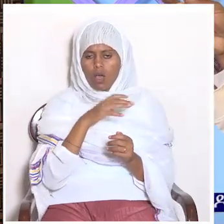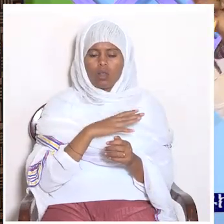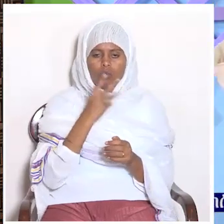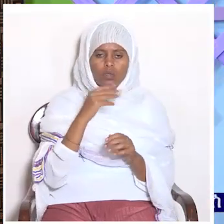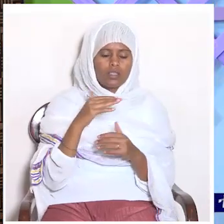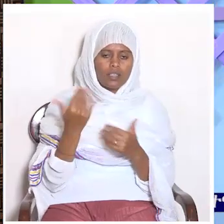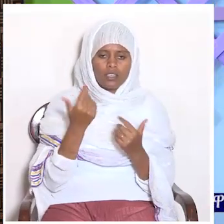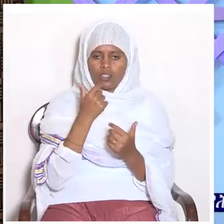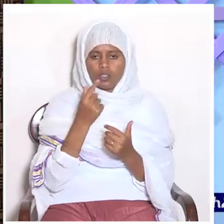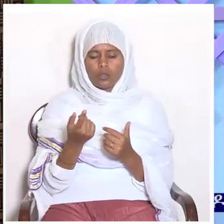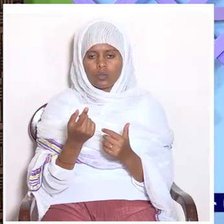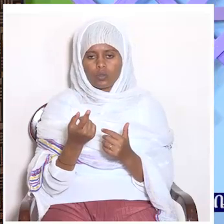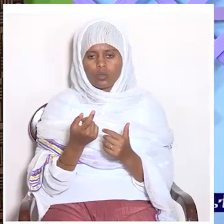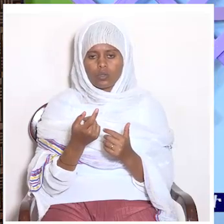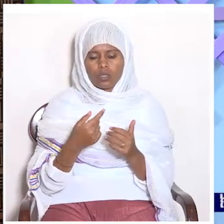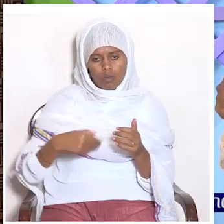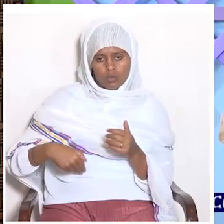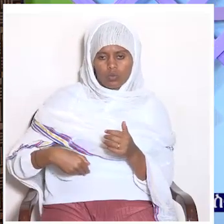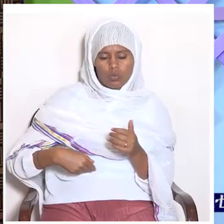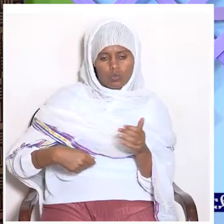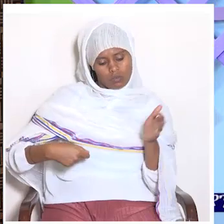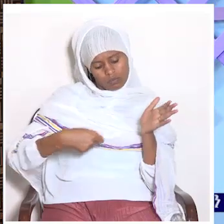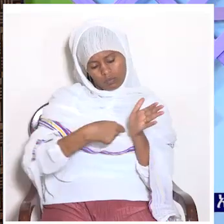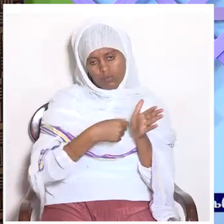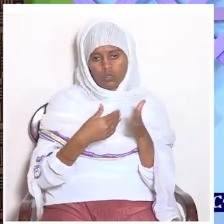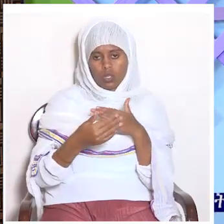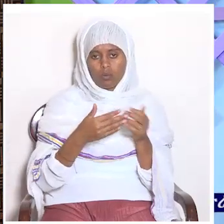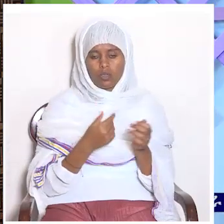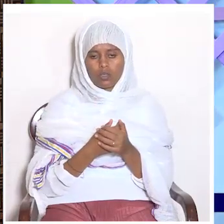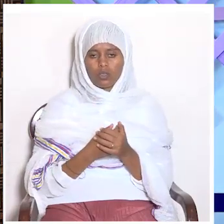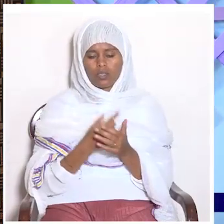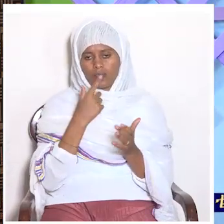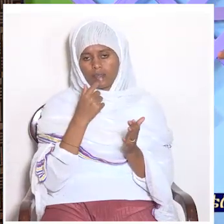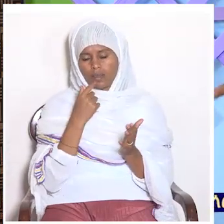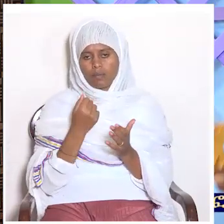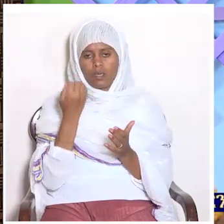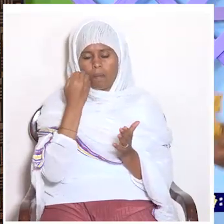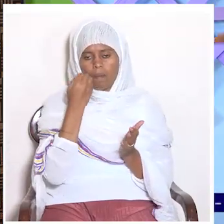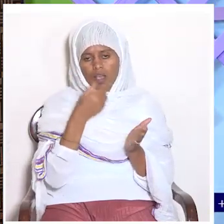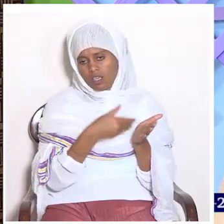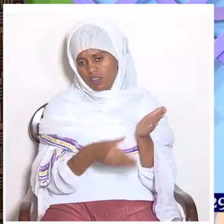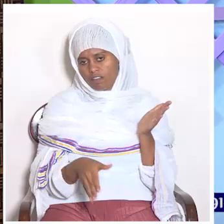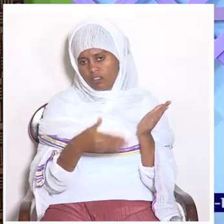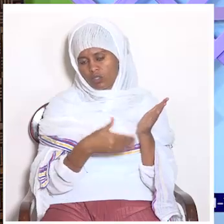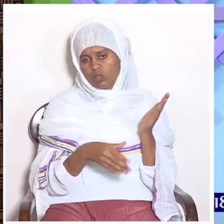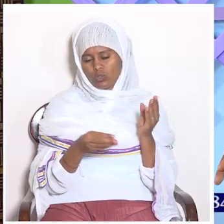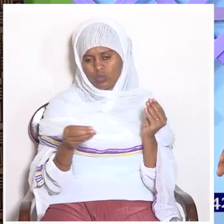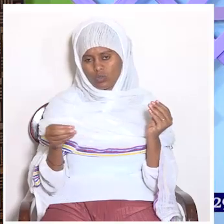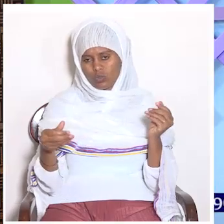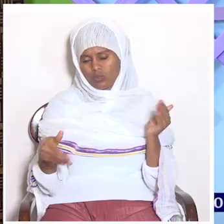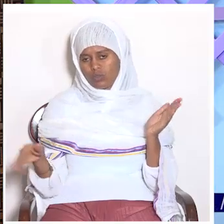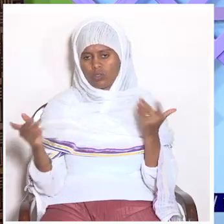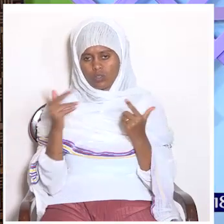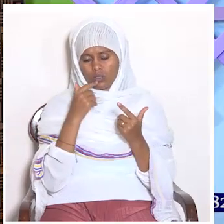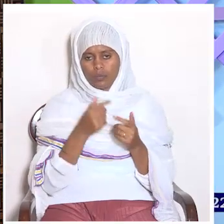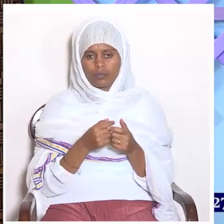عكايتاي ألو دو يلون إيدو ألو دو ميتيلو قونو بخينات حرامامو دمن ماين كم لف يدل